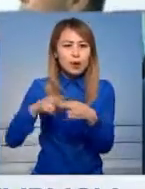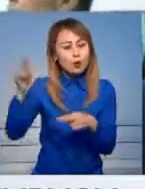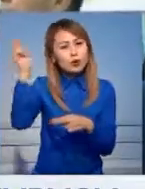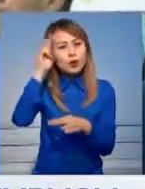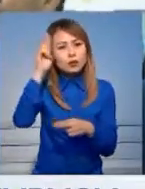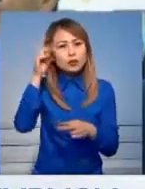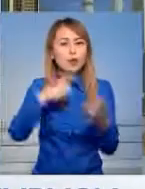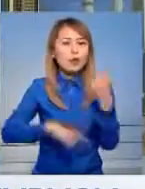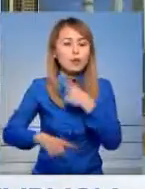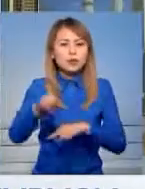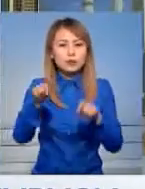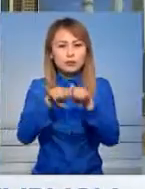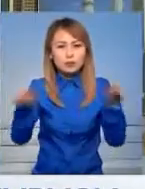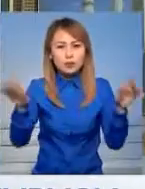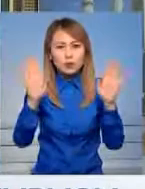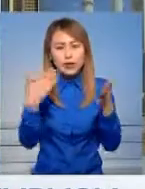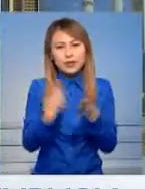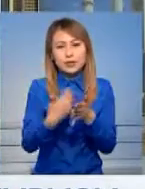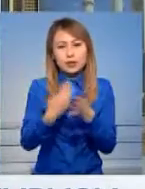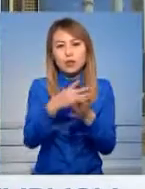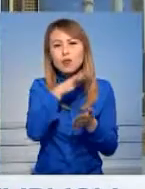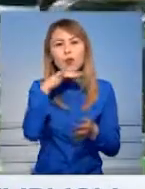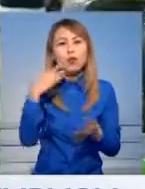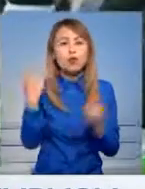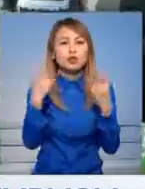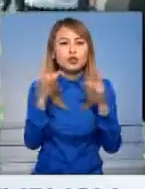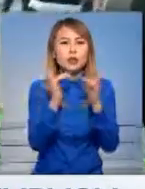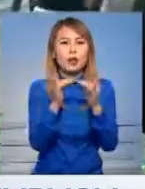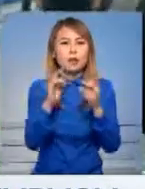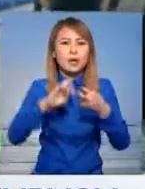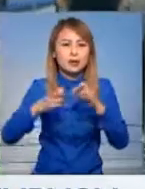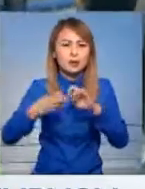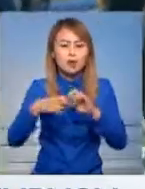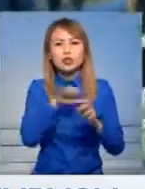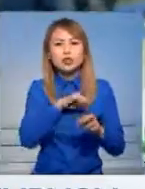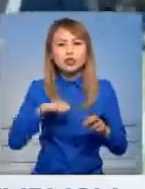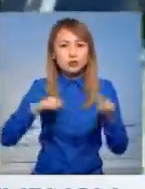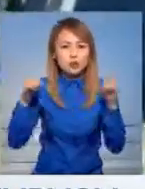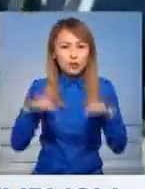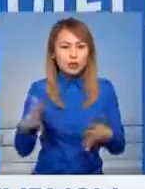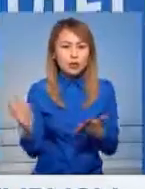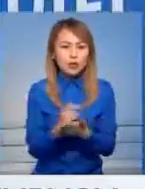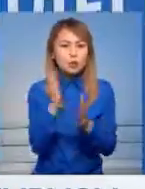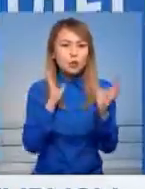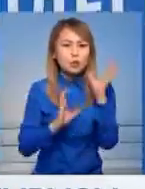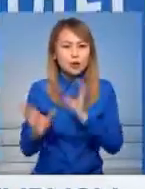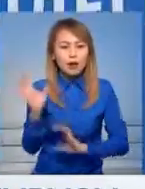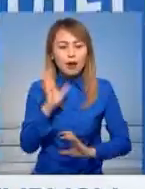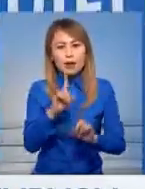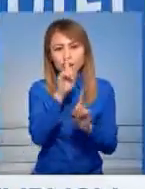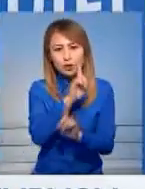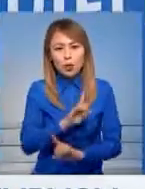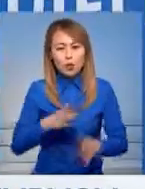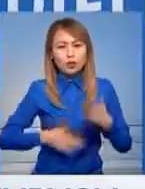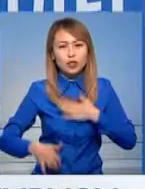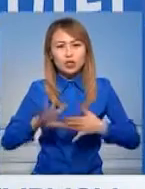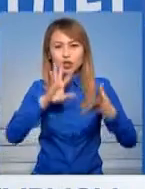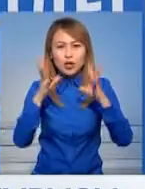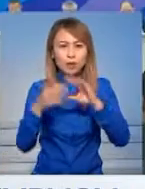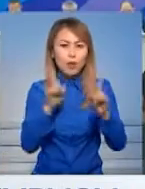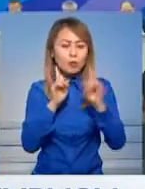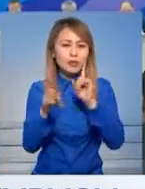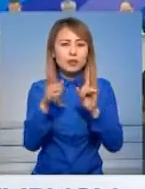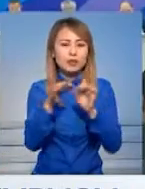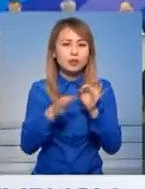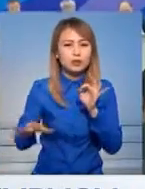білім алуына жол ашатынын жеткізді. Әсіресе күрмеуі көп жатақхана мәселесінің оң шешімін табатындығы студенттерді айрықша қуантты.